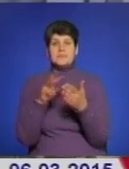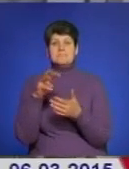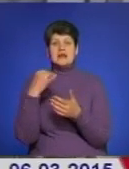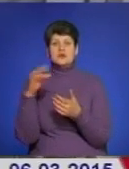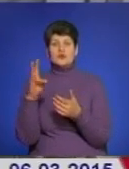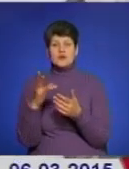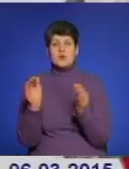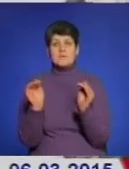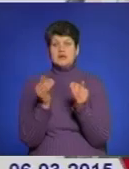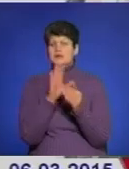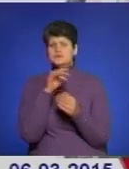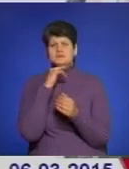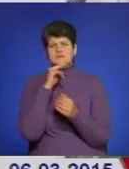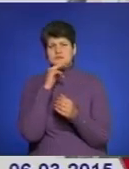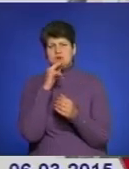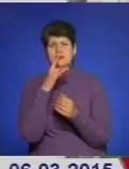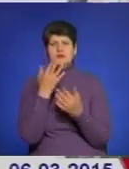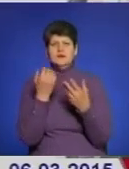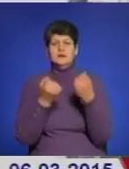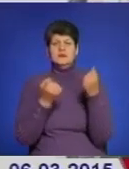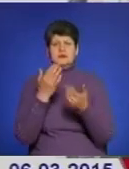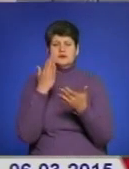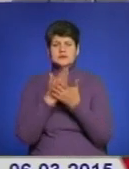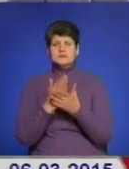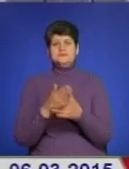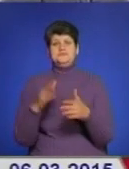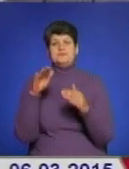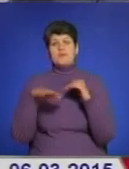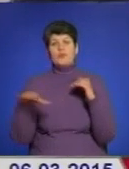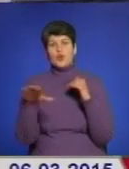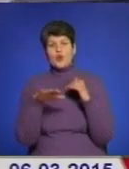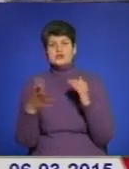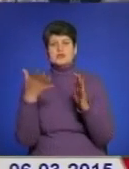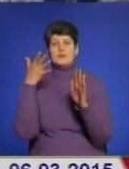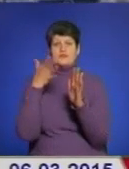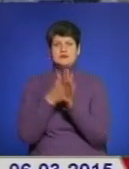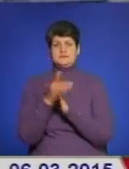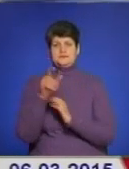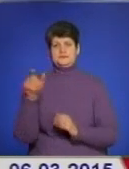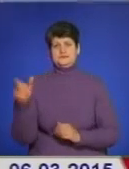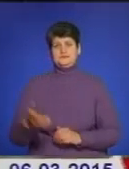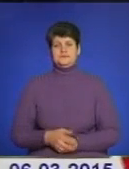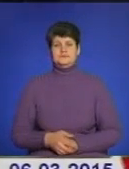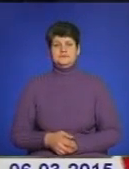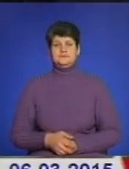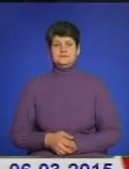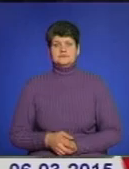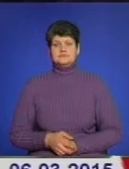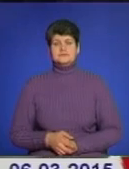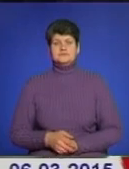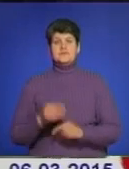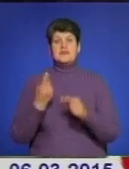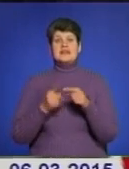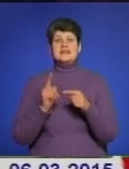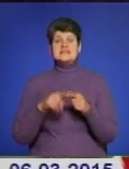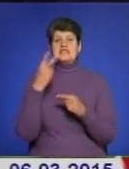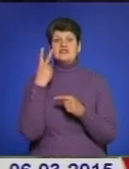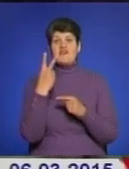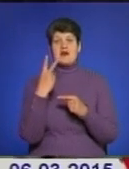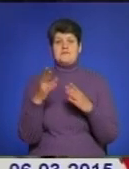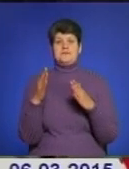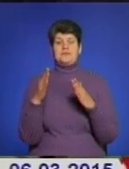не звертатимуть уваги на кількість автівок, житлову площу чи витрати громадян. Це два автомобілі, два